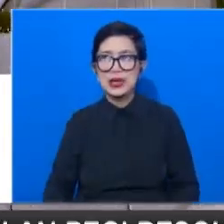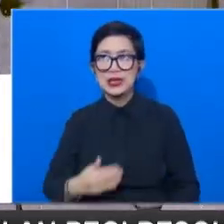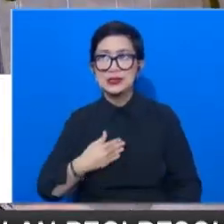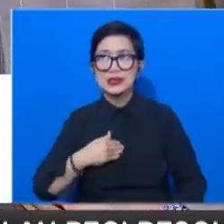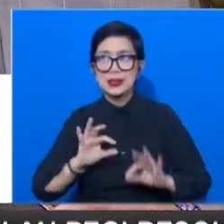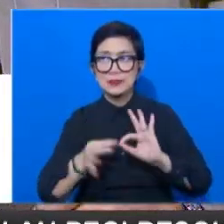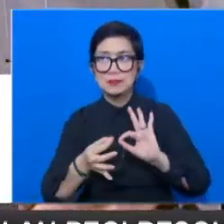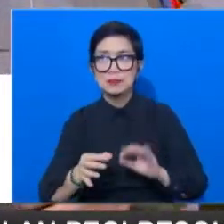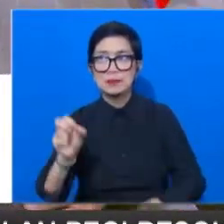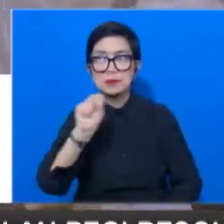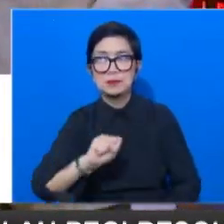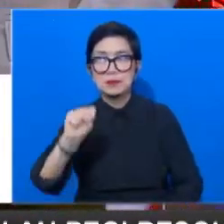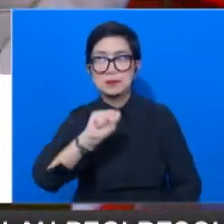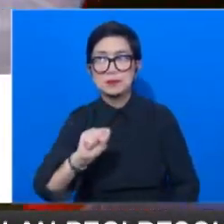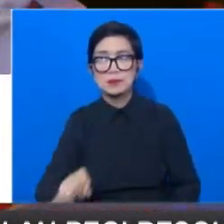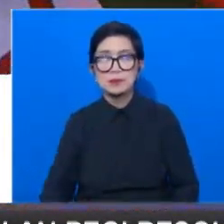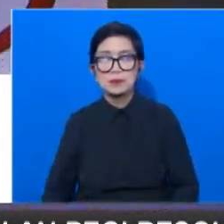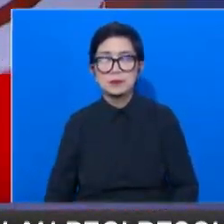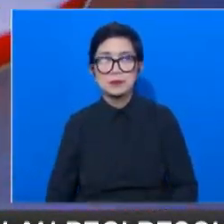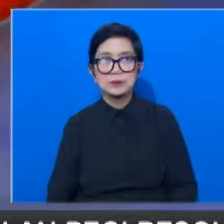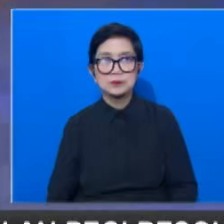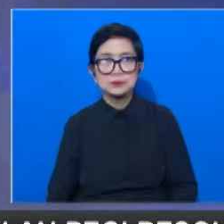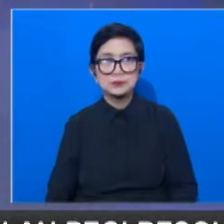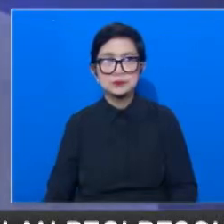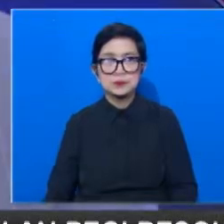Dermawan, inilah redaksi akhir pekan.